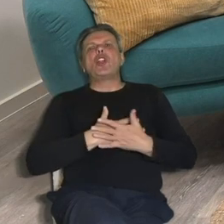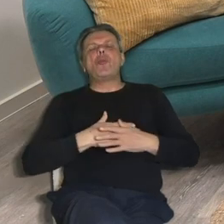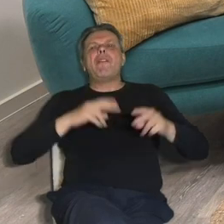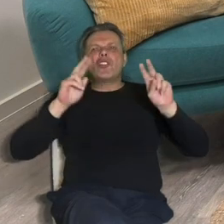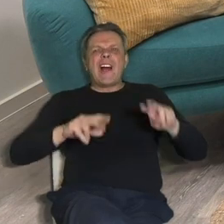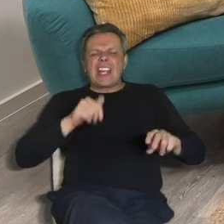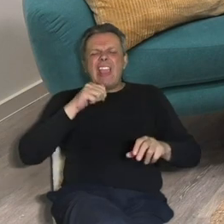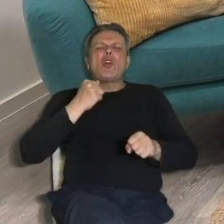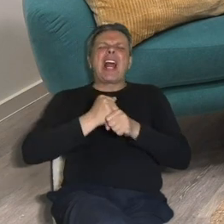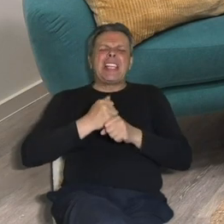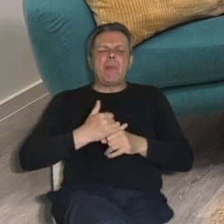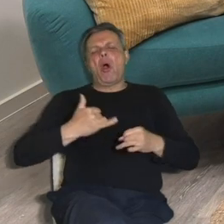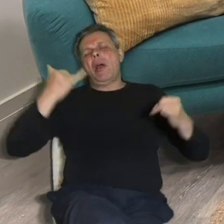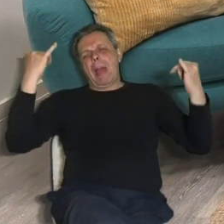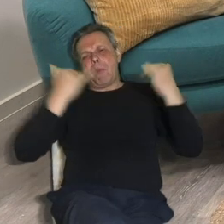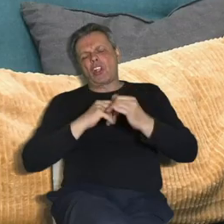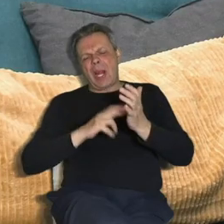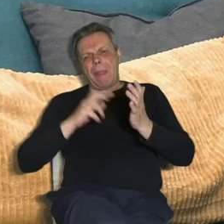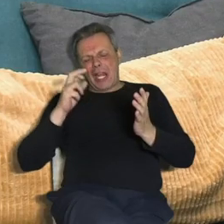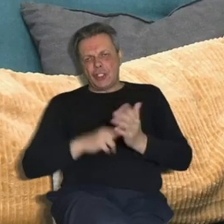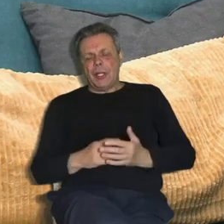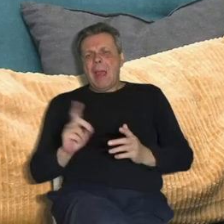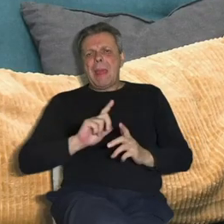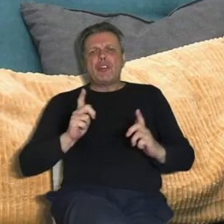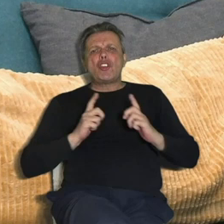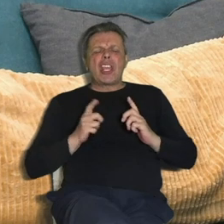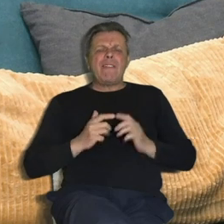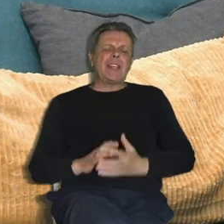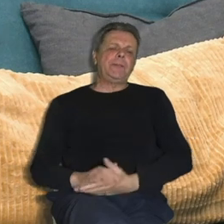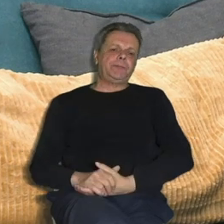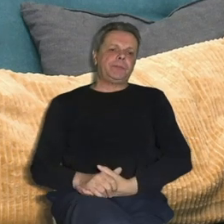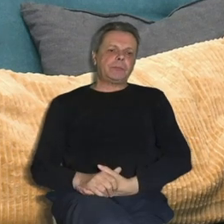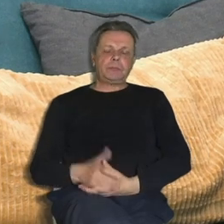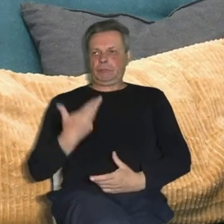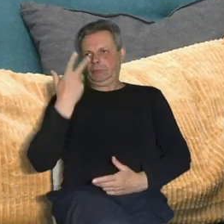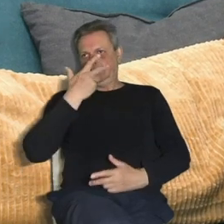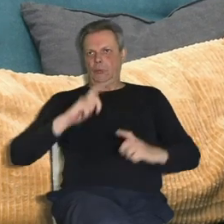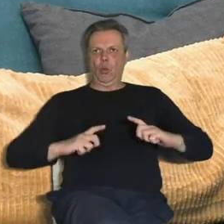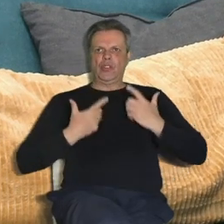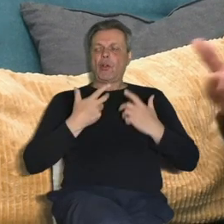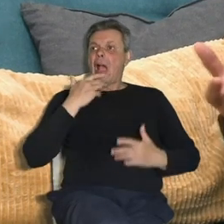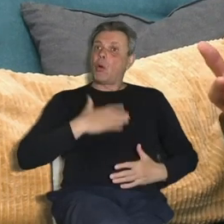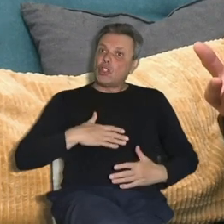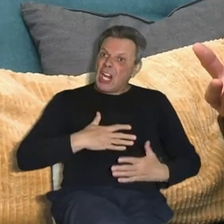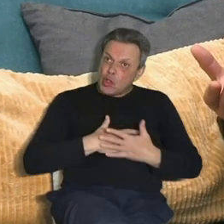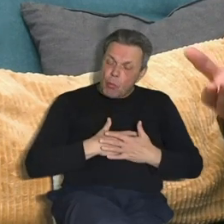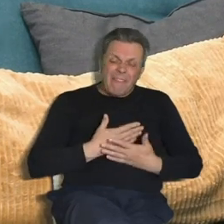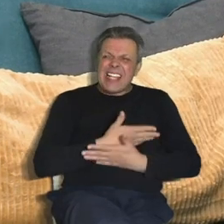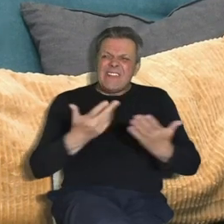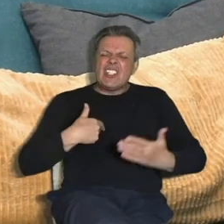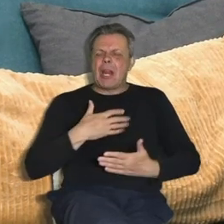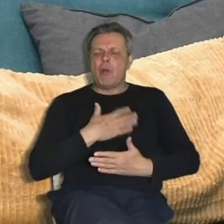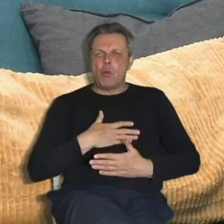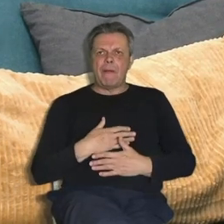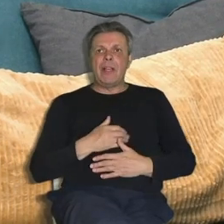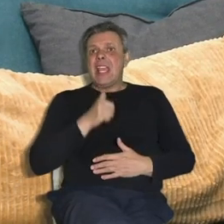krivi način, onda imamo kontraučinke. Ja kažem, ne možeš očekivati dakle, da u životu, ako želiš ljubav, a svi mi želimo ljubav, dakle niko ni u brak